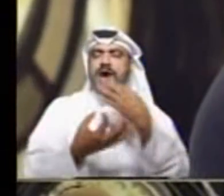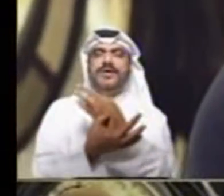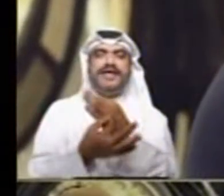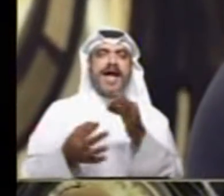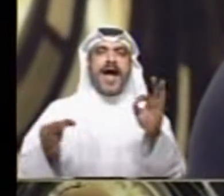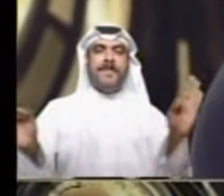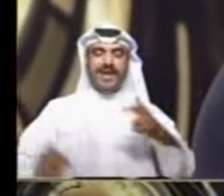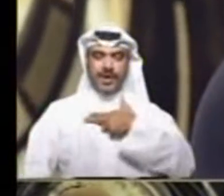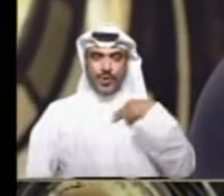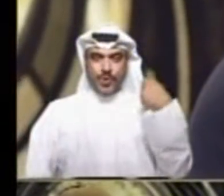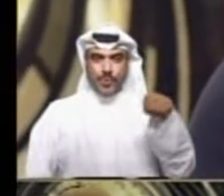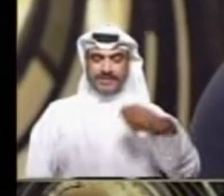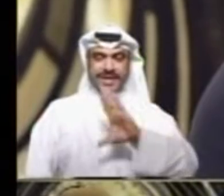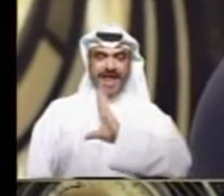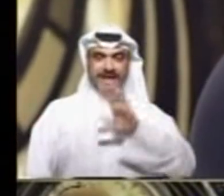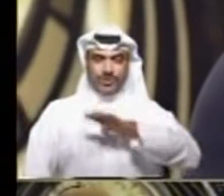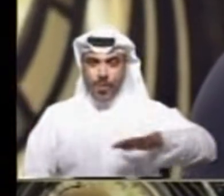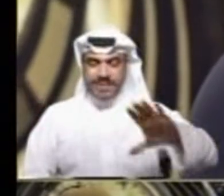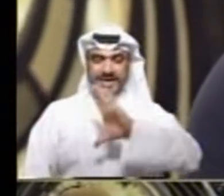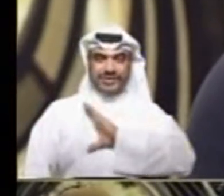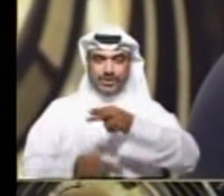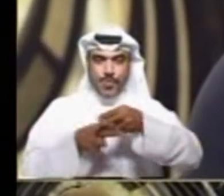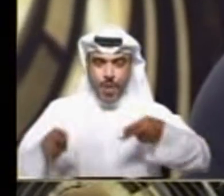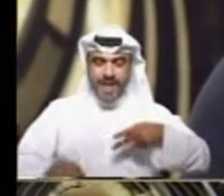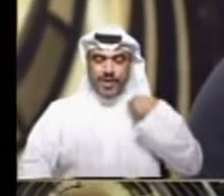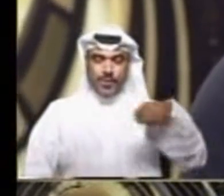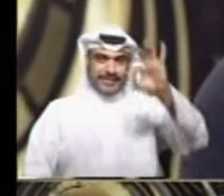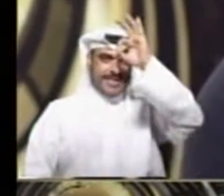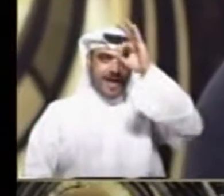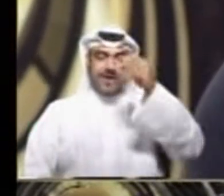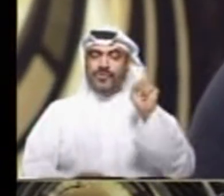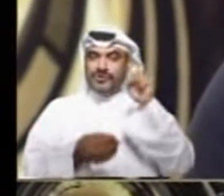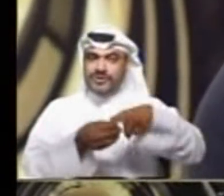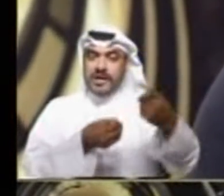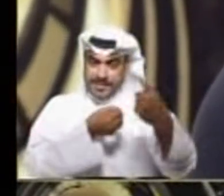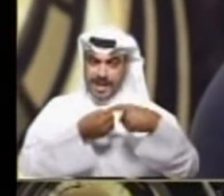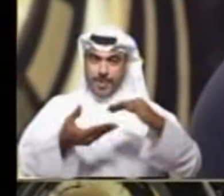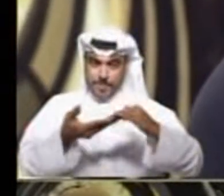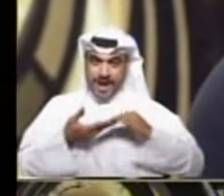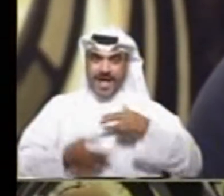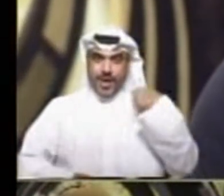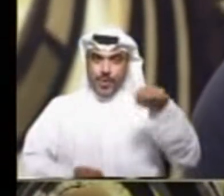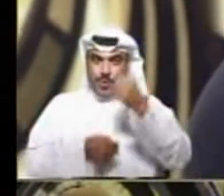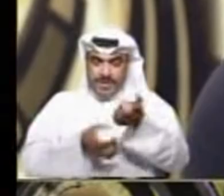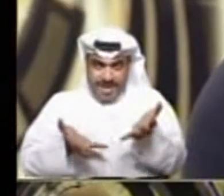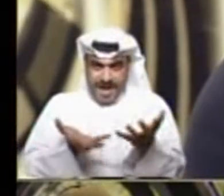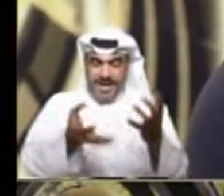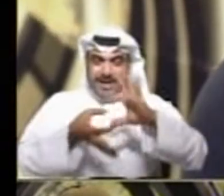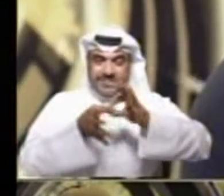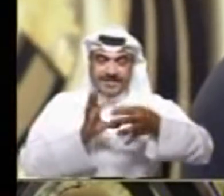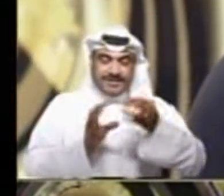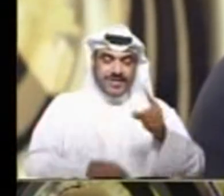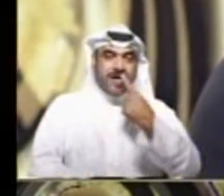من الحرس الوطني، من الجيش الكويتي، من وزارة الداخلية، الكل في تعاون معنا، من كذلك وزارة الأشغال، الهلال الأحمر، الدفاع